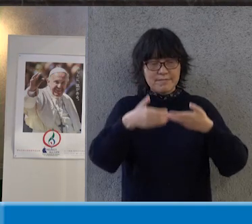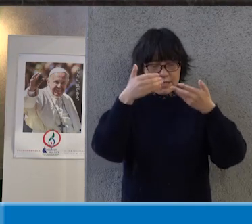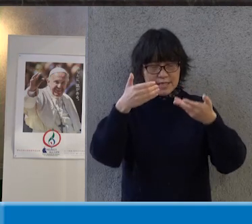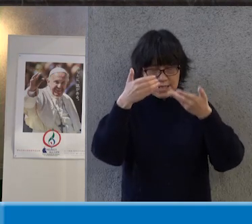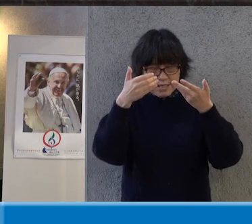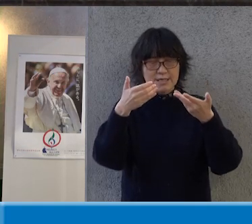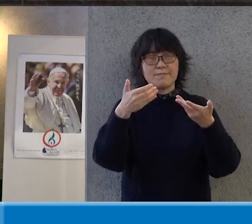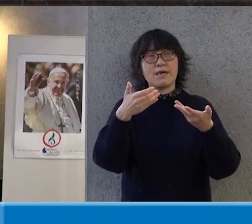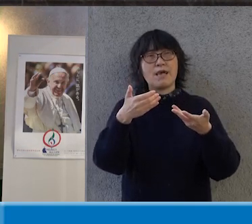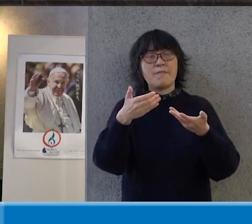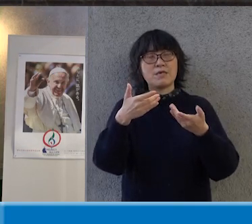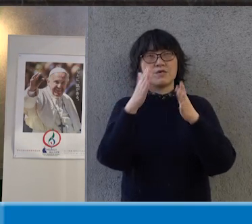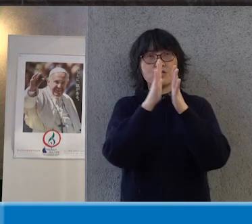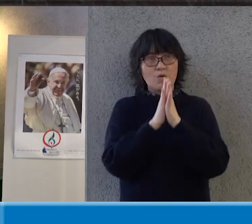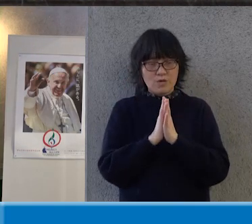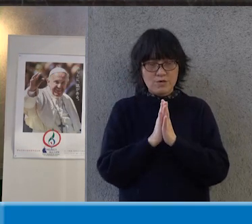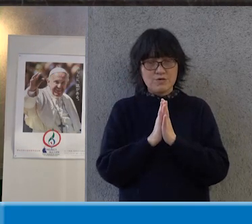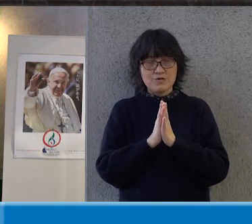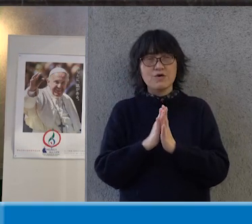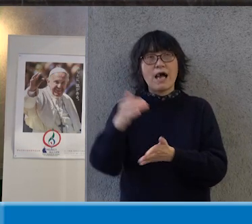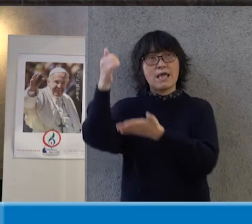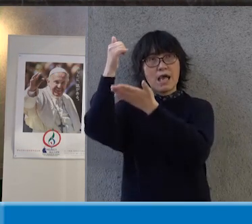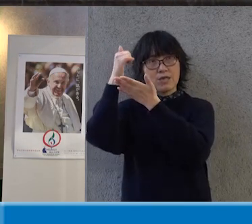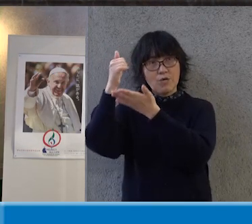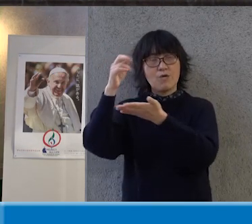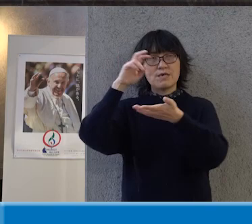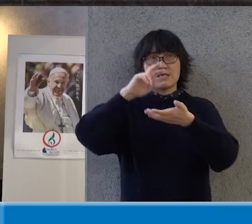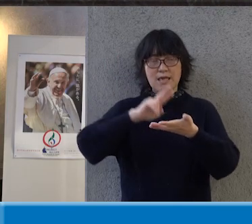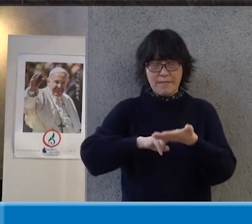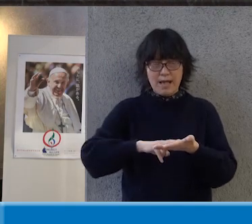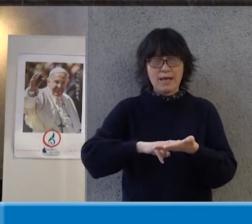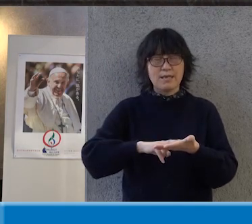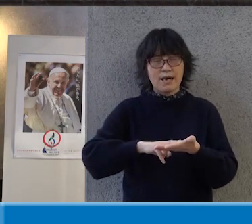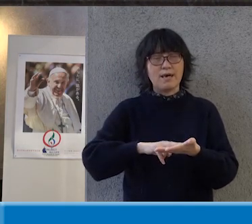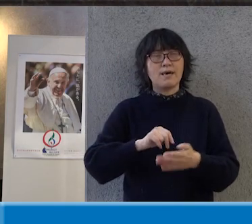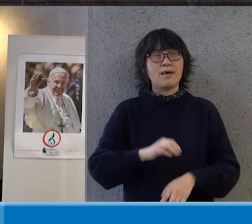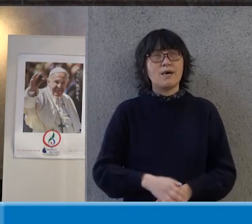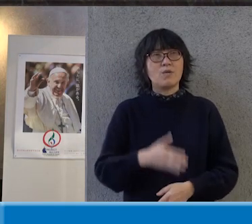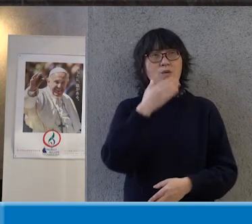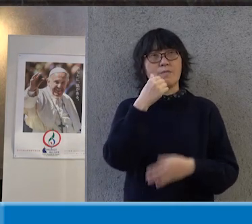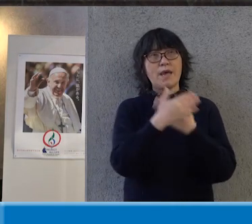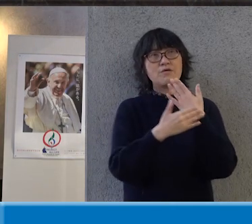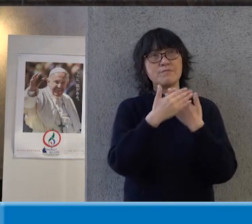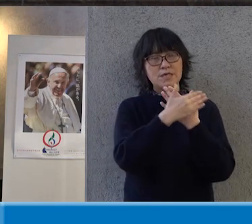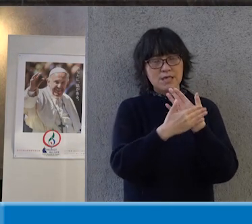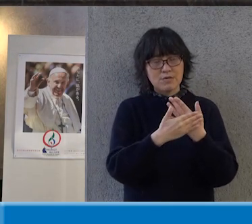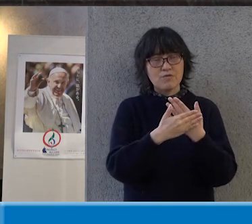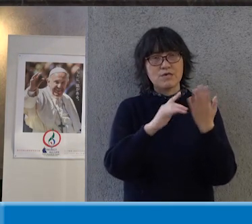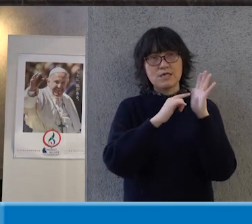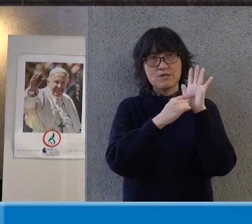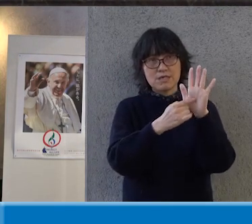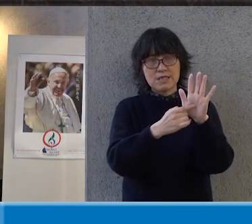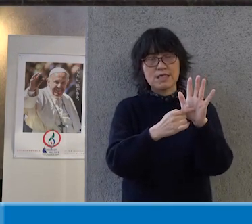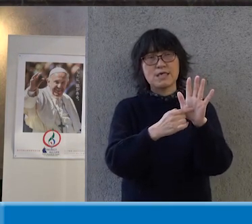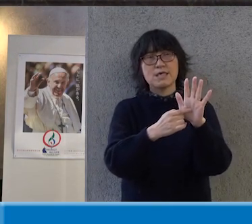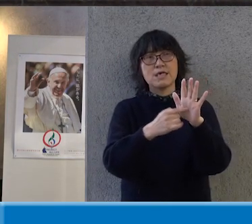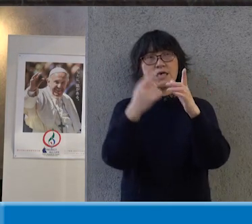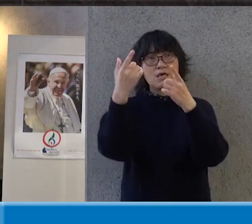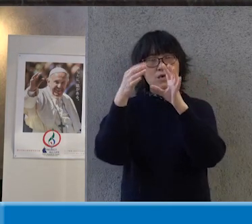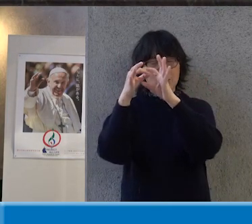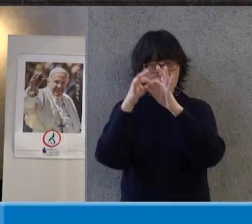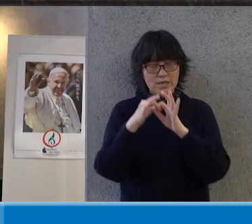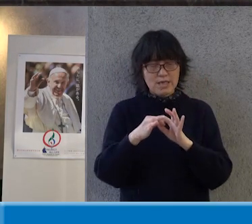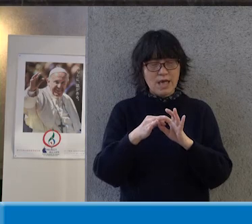。あなたの定められたこの恵みの印によって